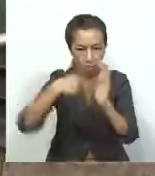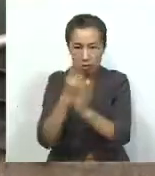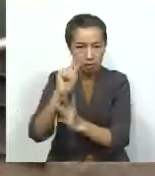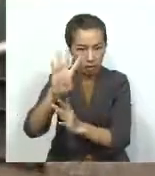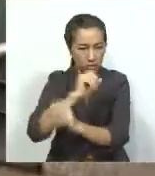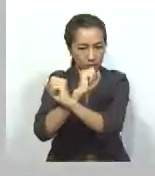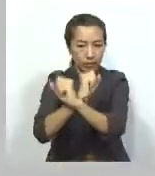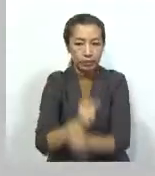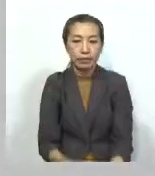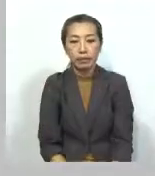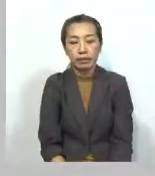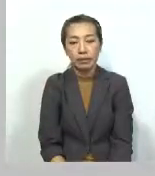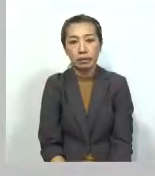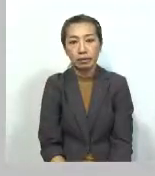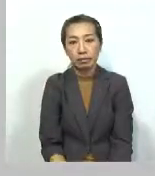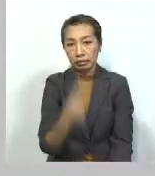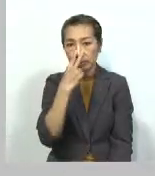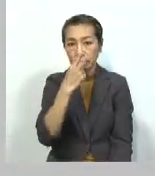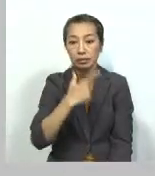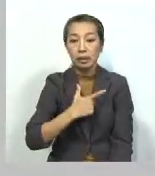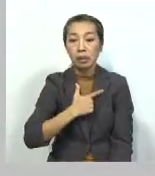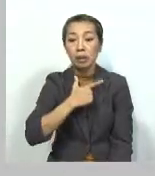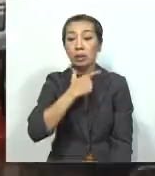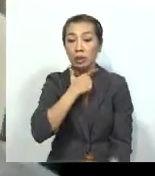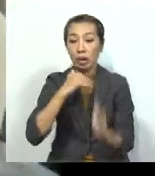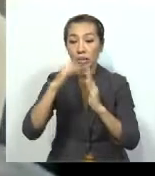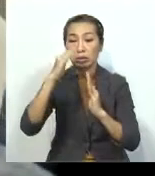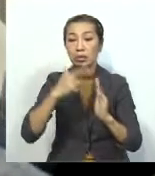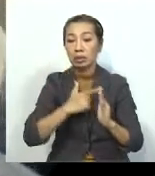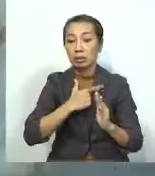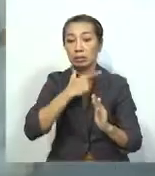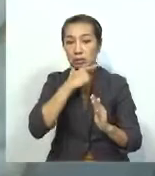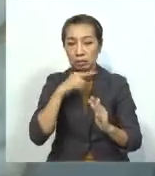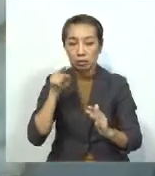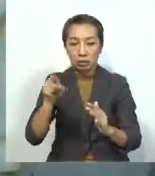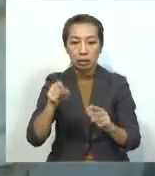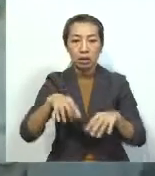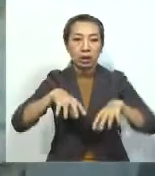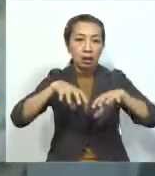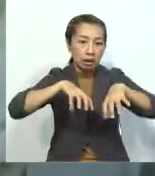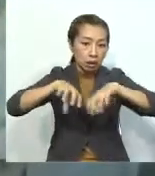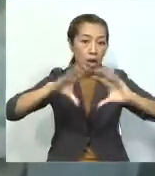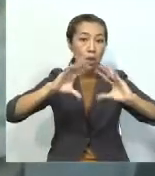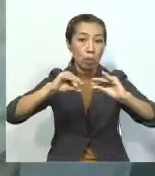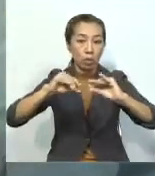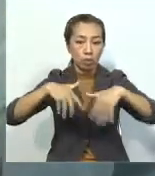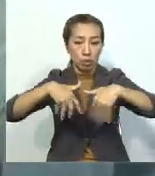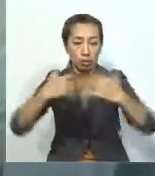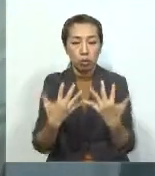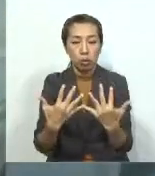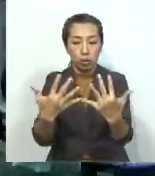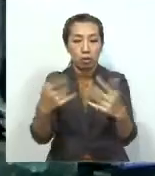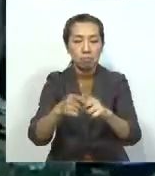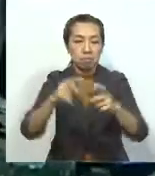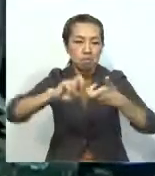ค่ะไปดูที่แม่ฮ่องสอนนะคะที่จังหวัดแม่ฮ่องสอนมีการจัดเวทีสาธารณะวิกฤ